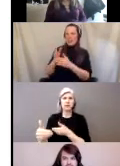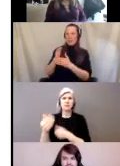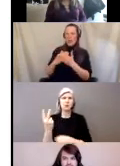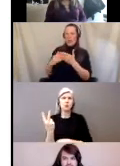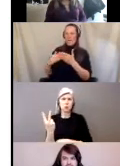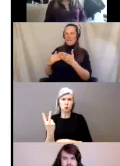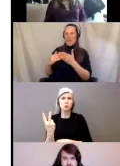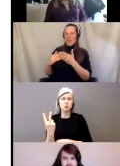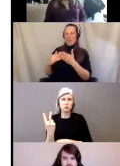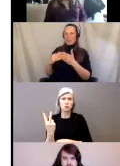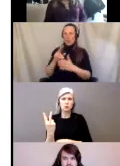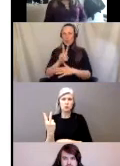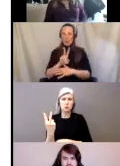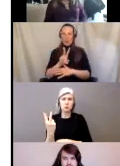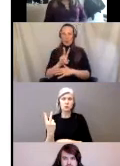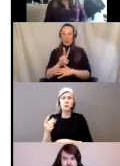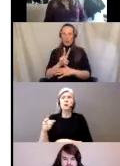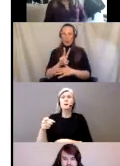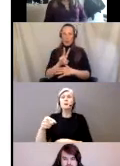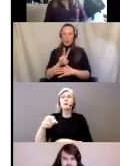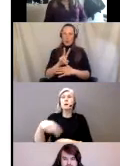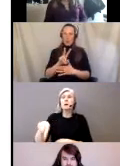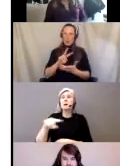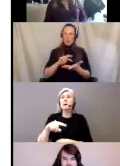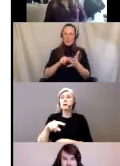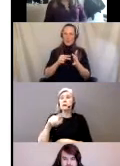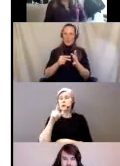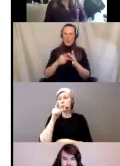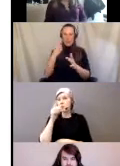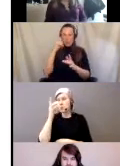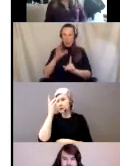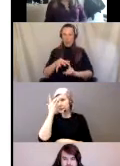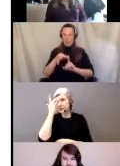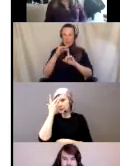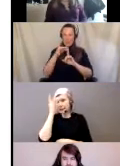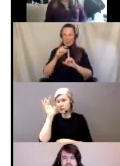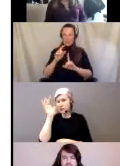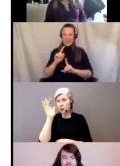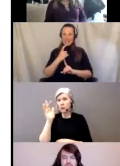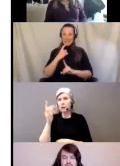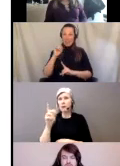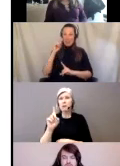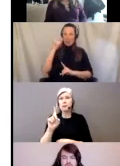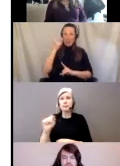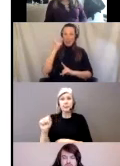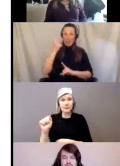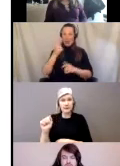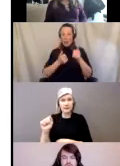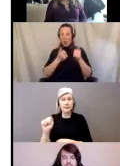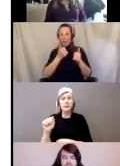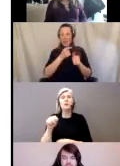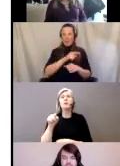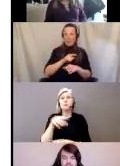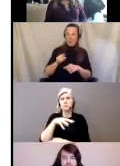intellectuelles sont aussi inclus en phase 2. En termes de priorisation de un avant l'autre, ça va